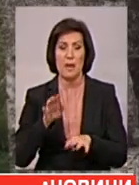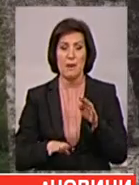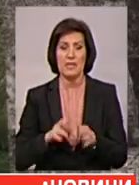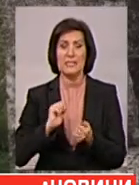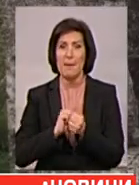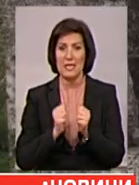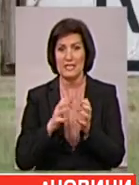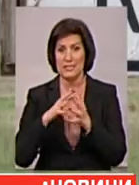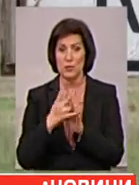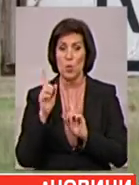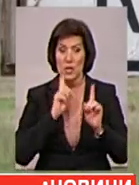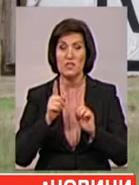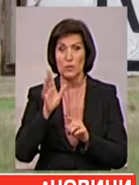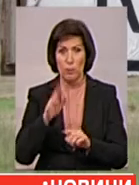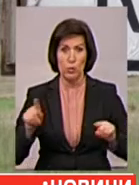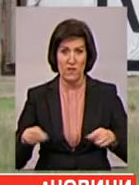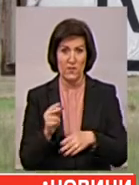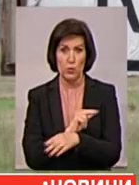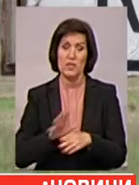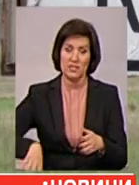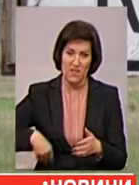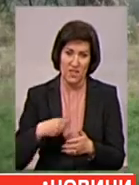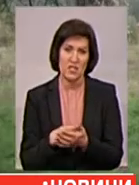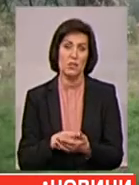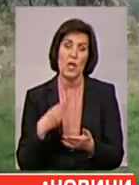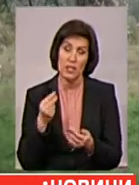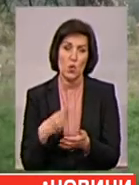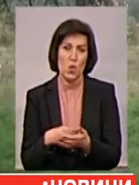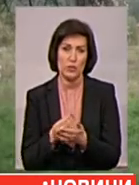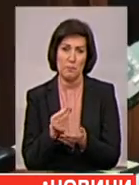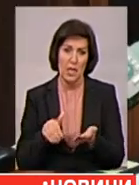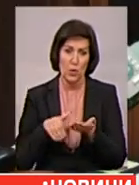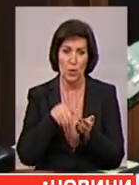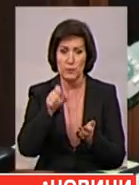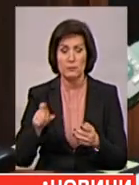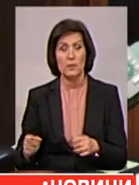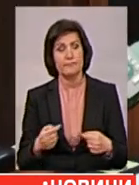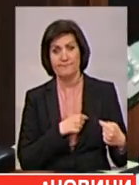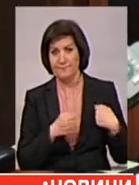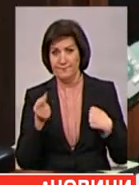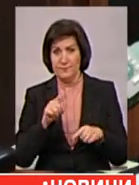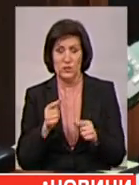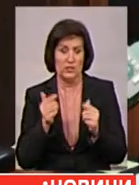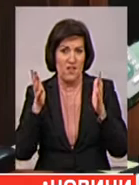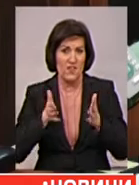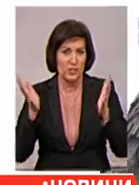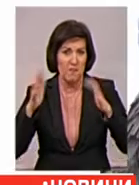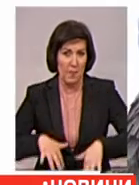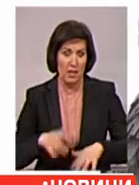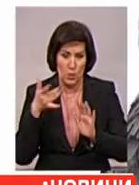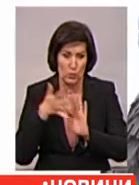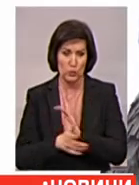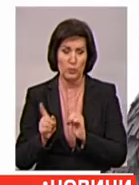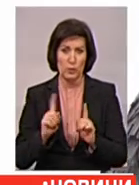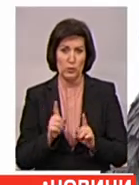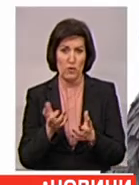ради. Саме вона візьметься його відновлювати за власні кошти та кошти благодійників. Дуже потерпаємо про те, що, не дай Бог, ця вежа не впала, і розуміємо, що